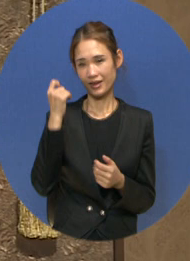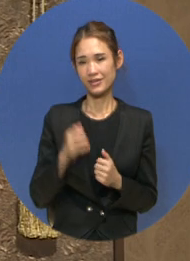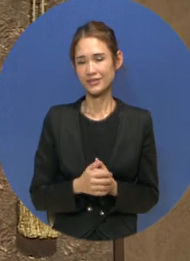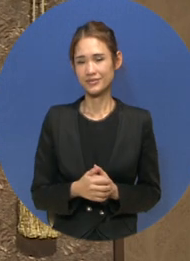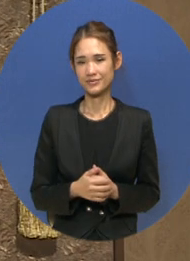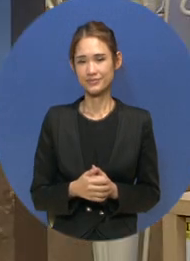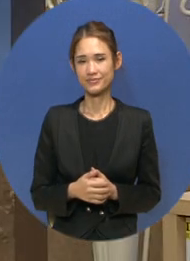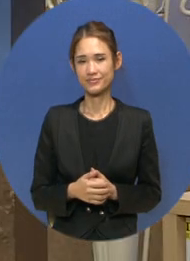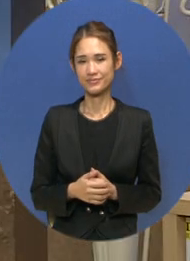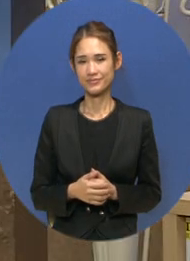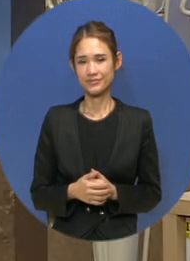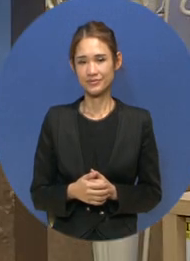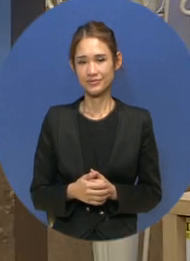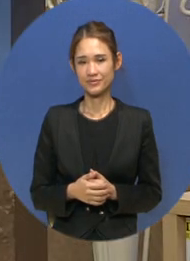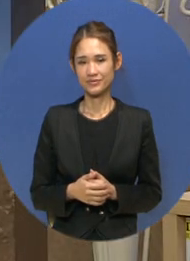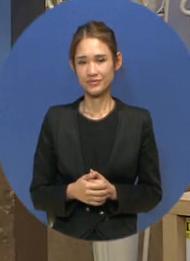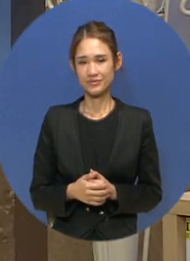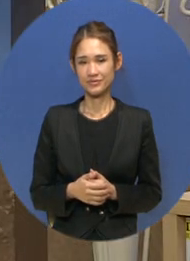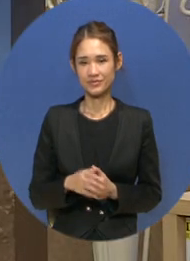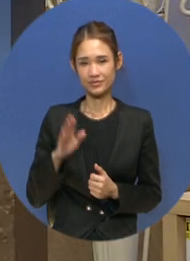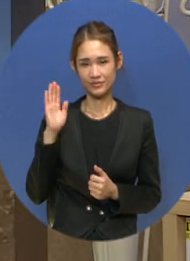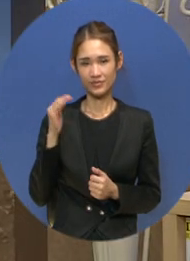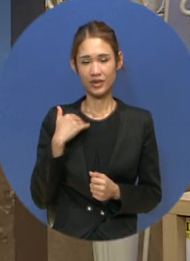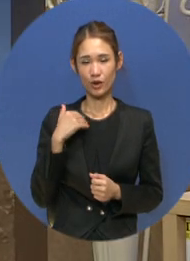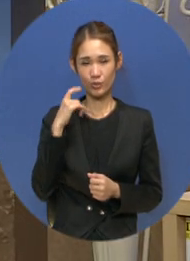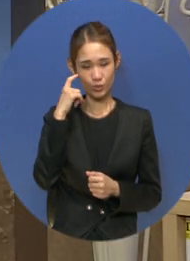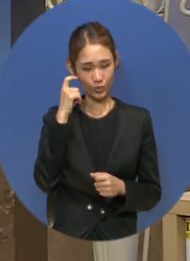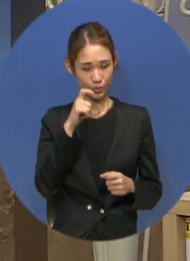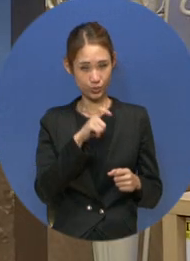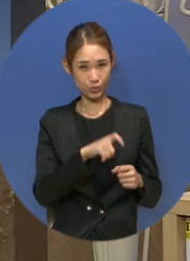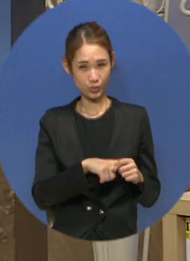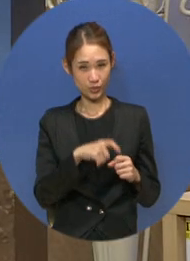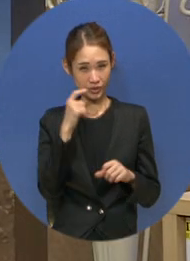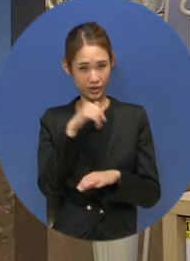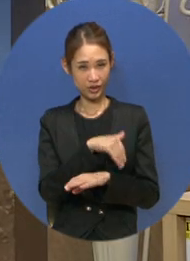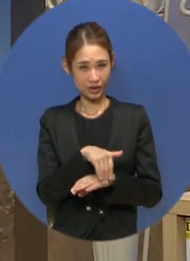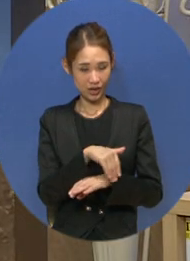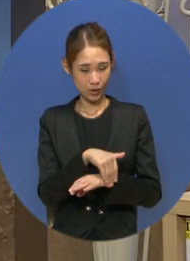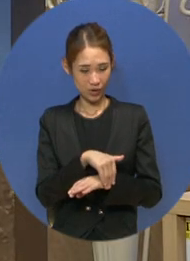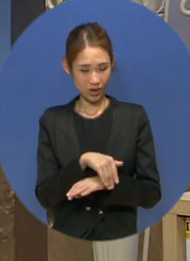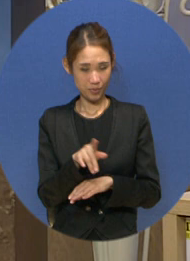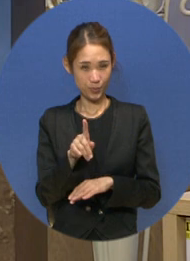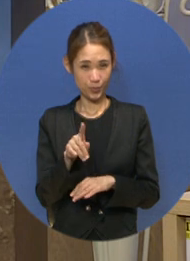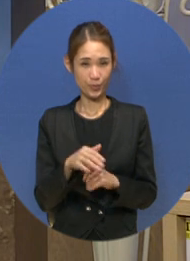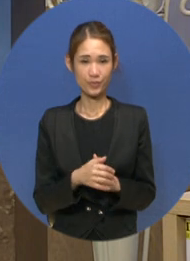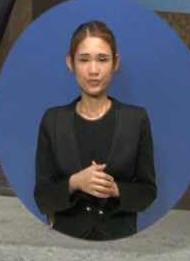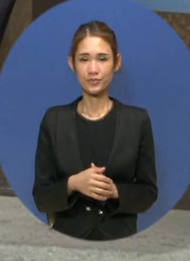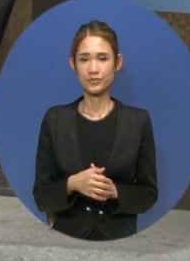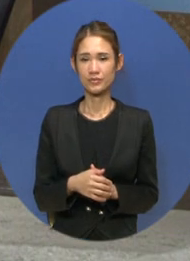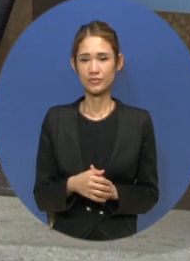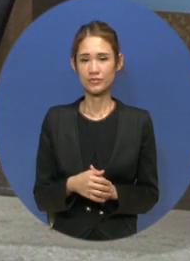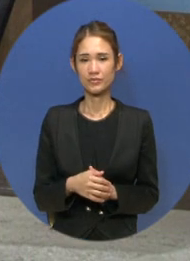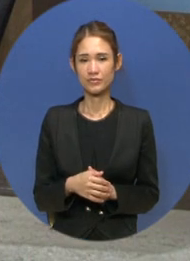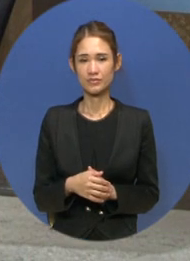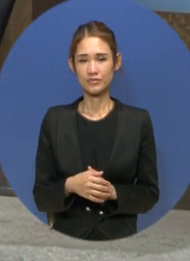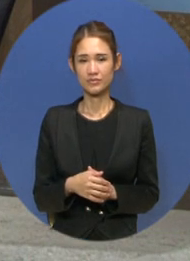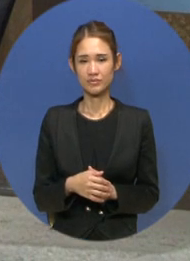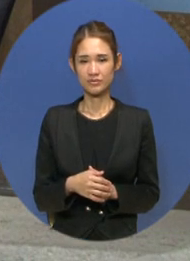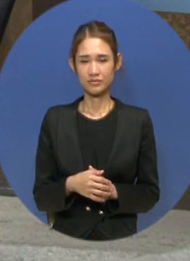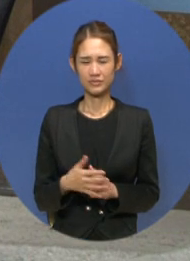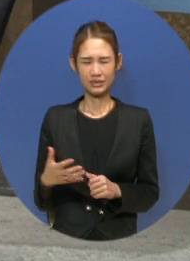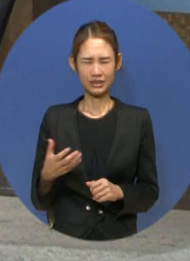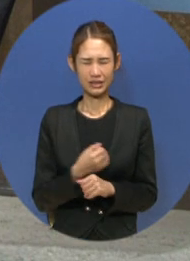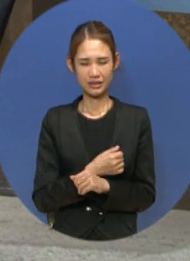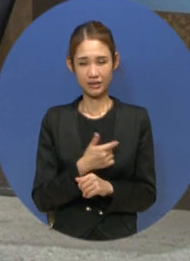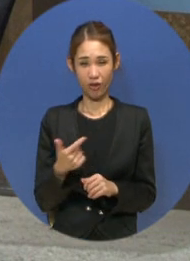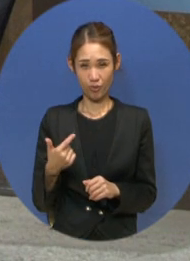있습니다. 네, 그렇다면 이제 관장님의 앞으로의 목표나 계획은 어떻게 되나요? 네, 뭐 이게 좀 거창할지